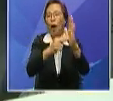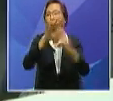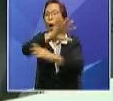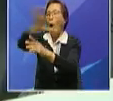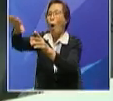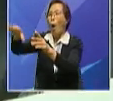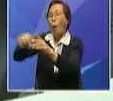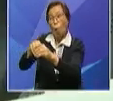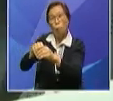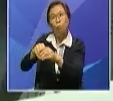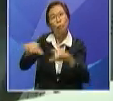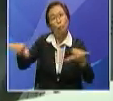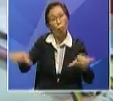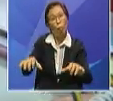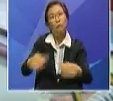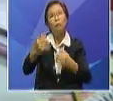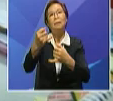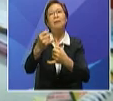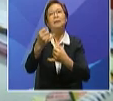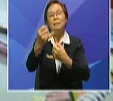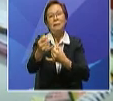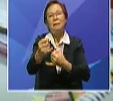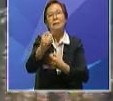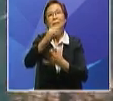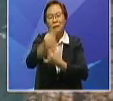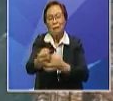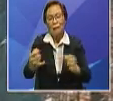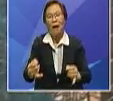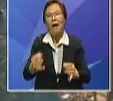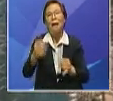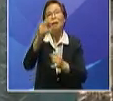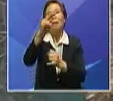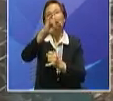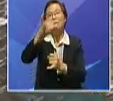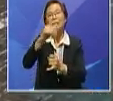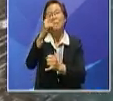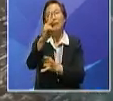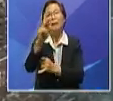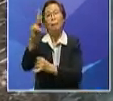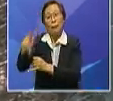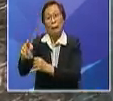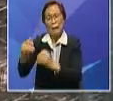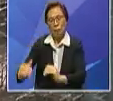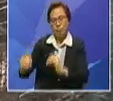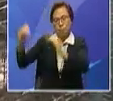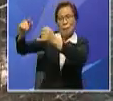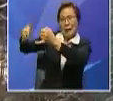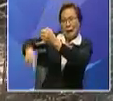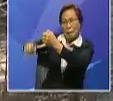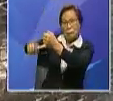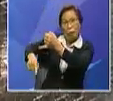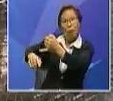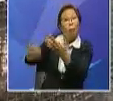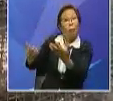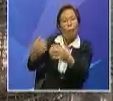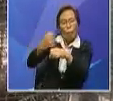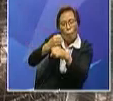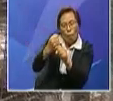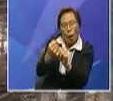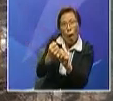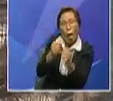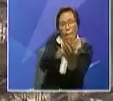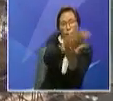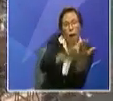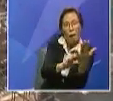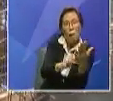dilaksanakan Hai jabatan keselamatan dan kesehatan pekerja Jack Ini dipencet Hai membangunkan